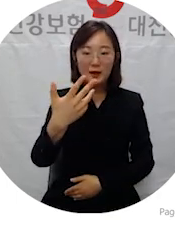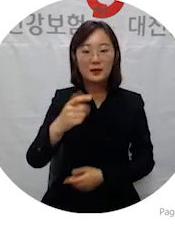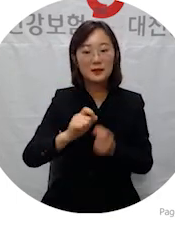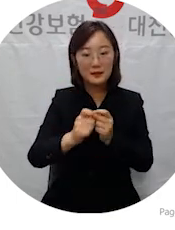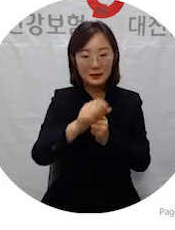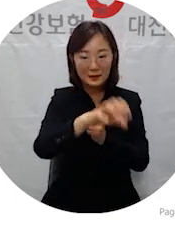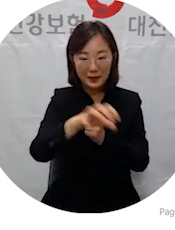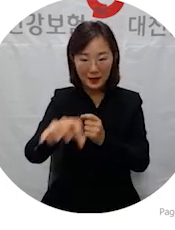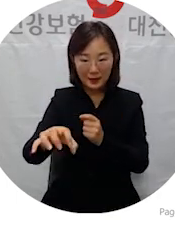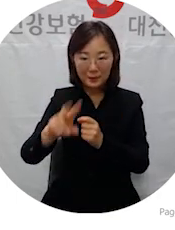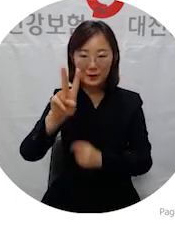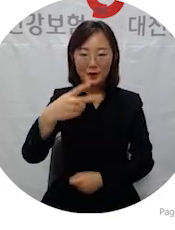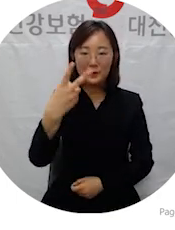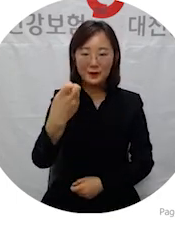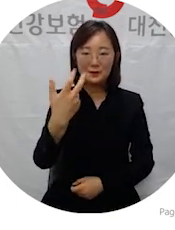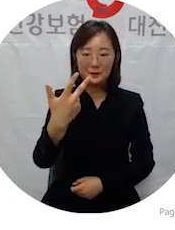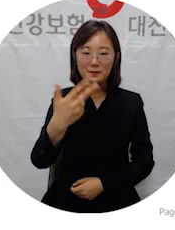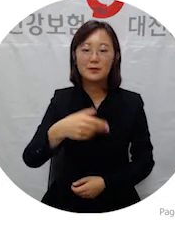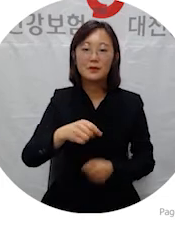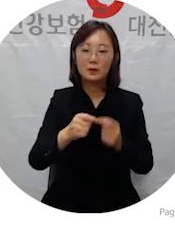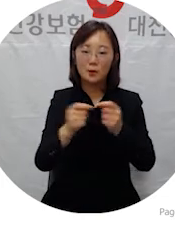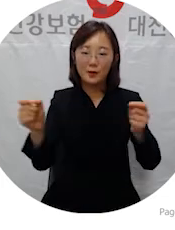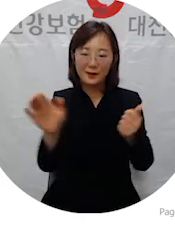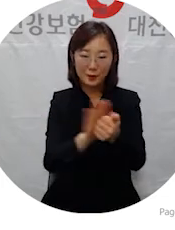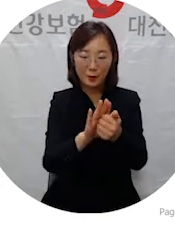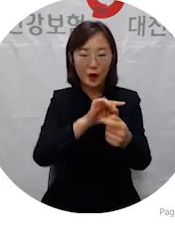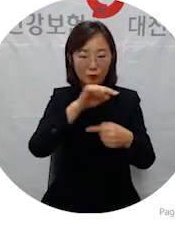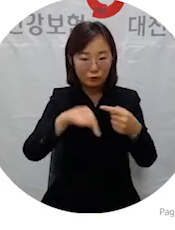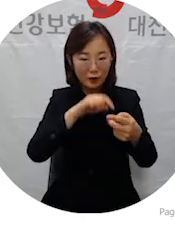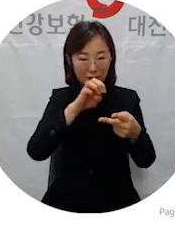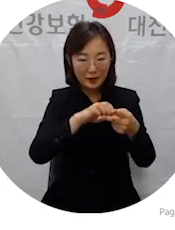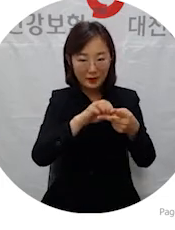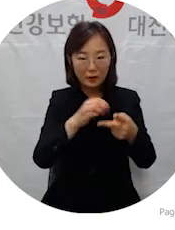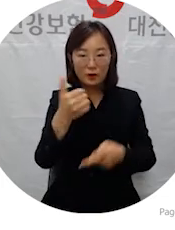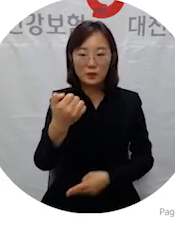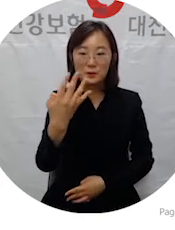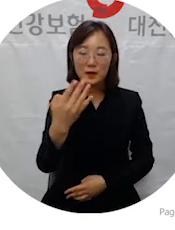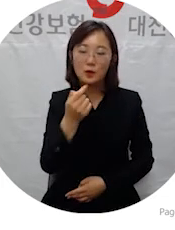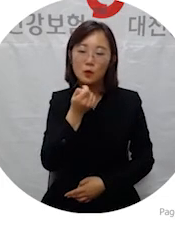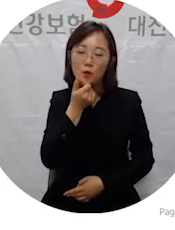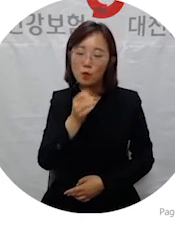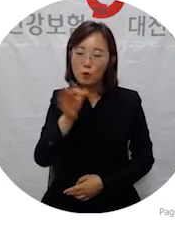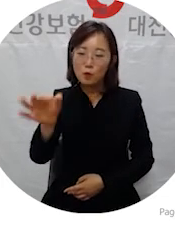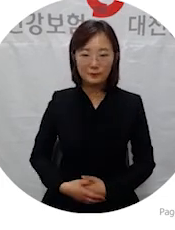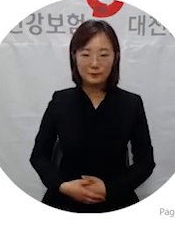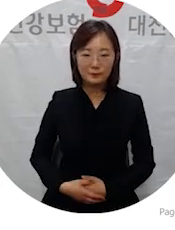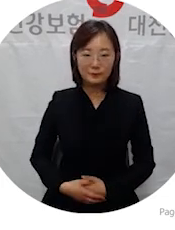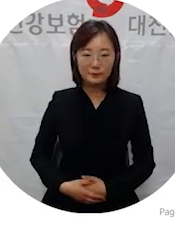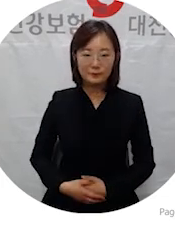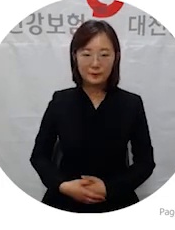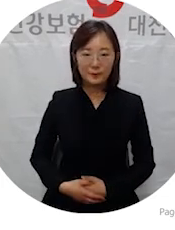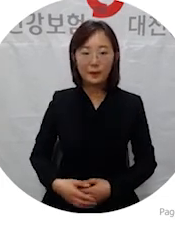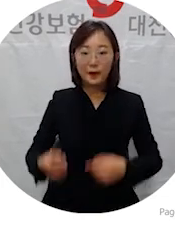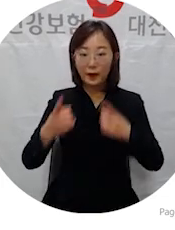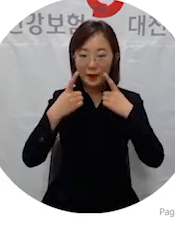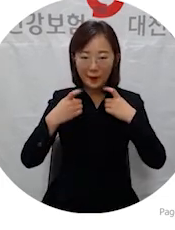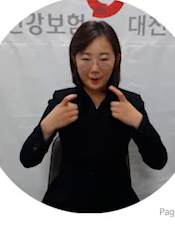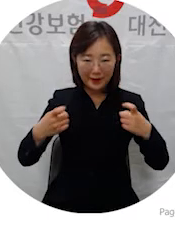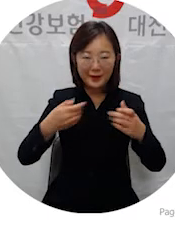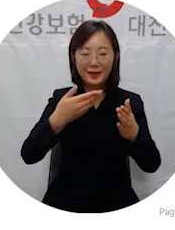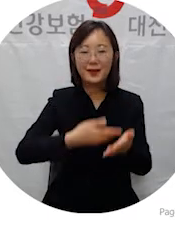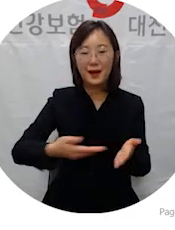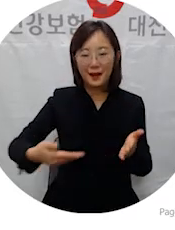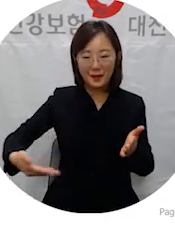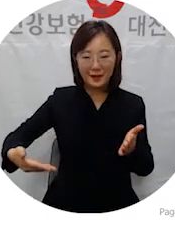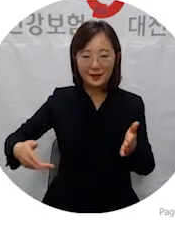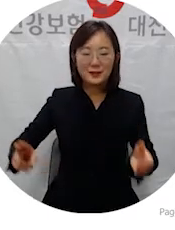227개 장기요양운영센터, 54개 출장소가 있습니다. 소위 한강의 기적이라고 하여